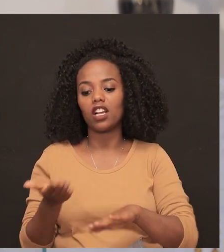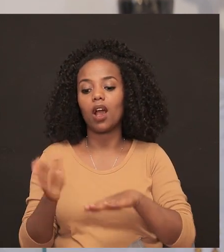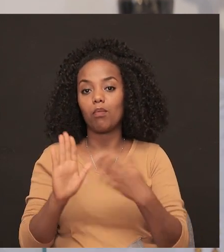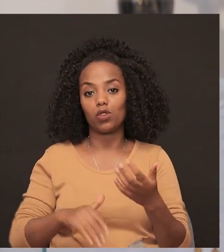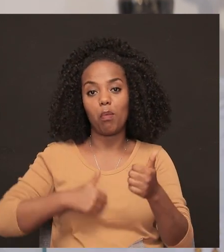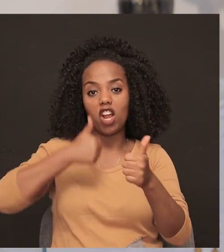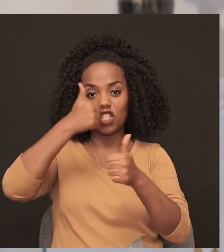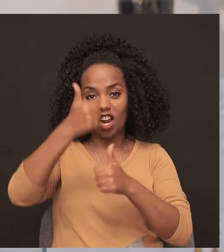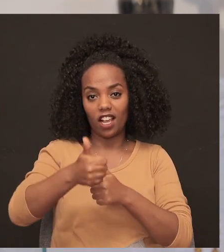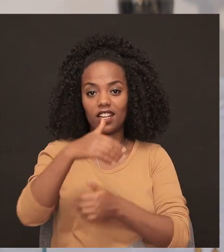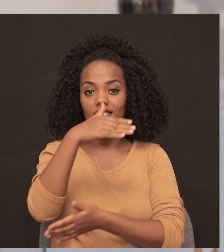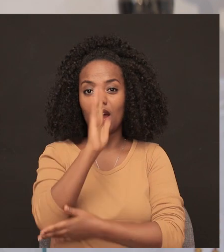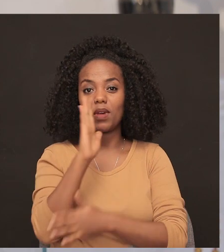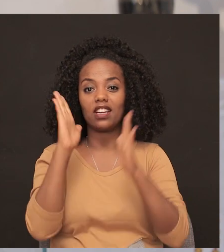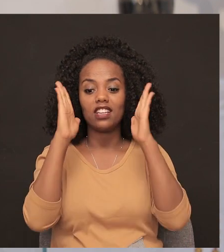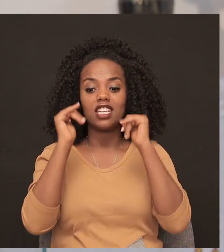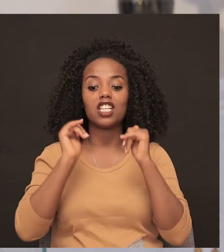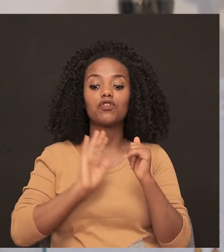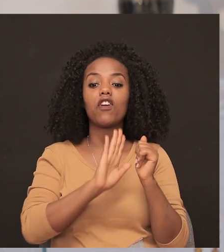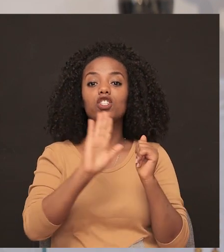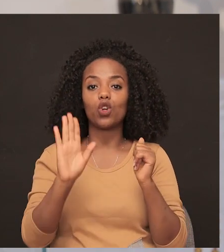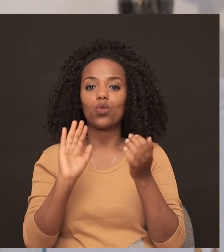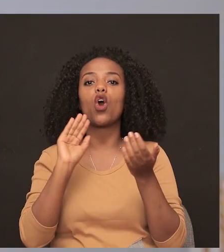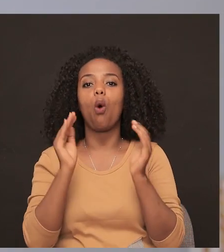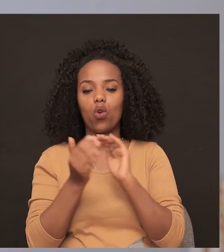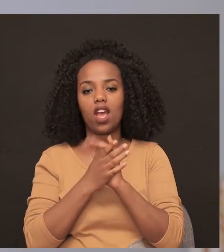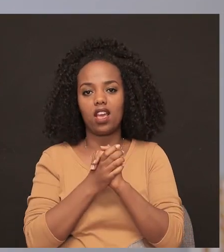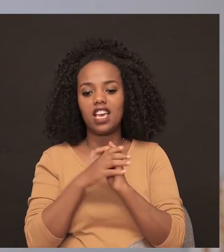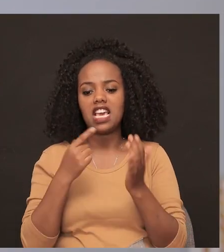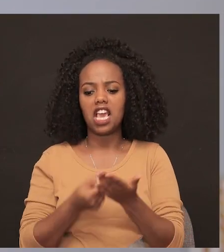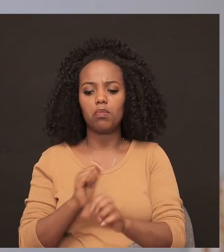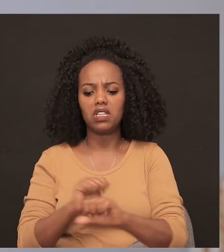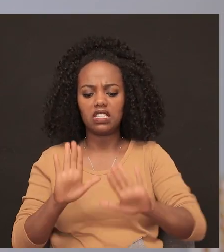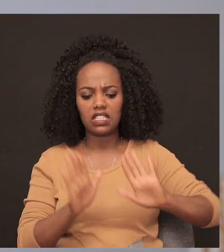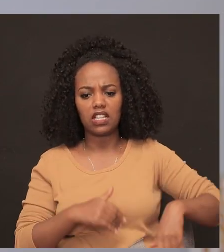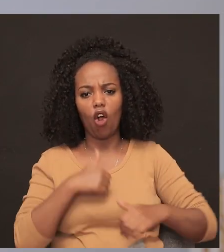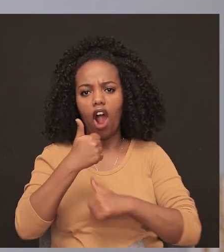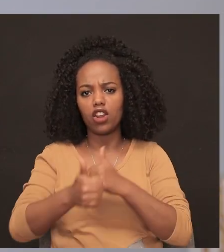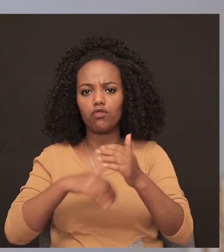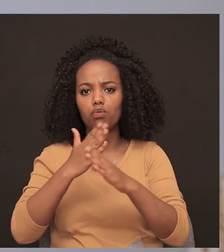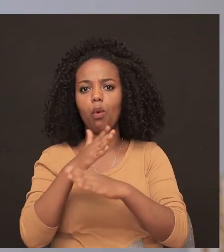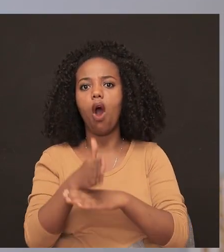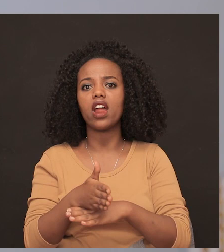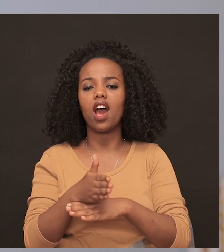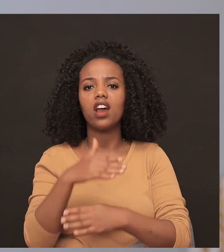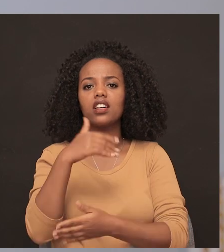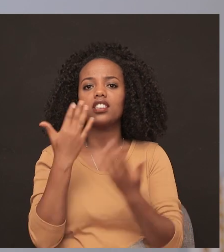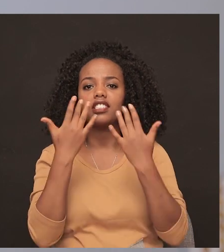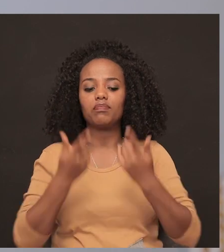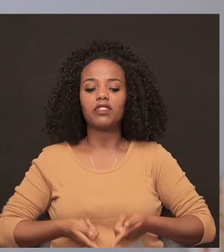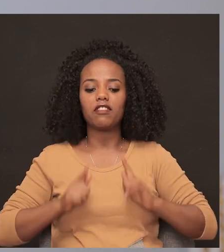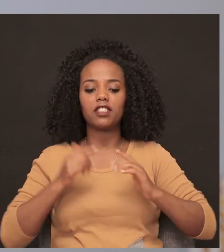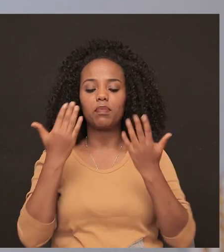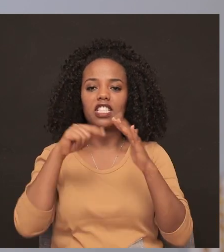ባሻገር እግዚአብሔር ተስፋቸው እንደሆነ ይሄን ምድር ጥለው ካለፉ በኋላ ነፍሳቸው በሲኦል እንደማትገባ